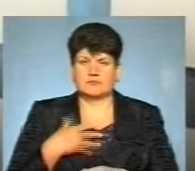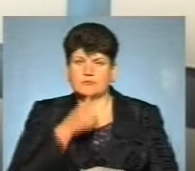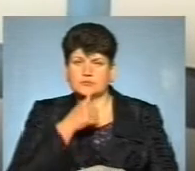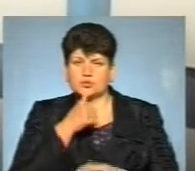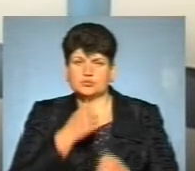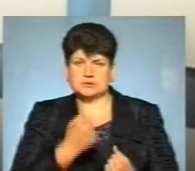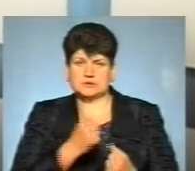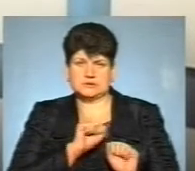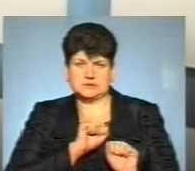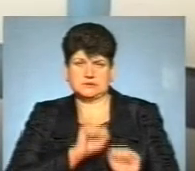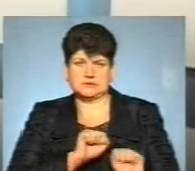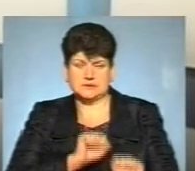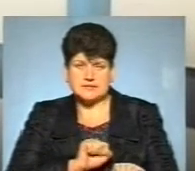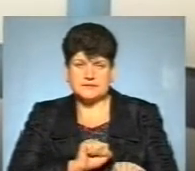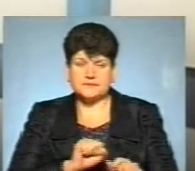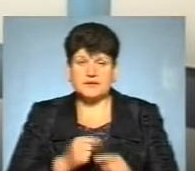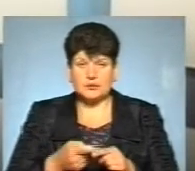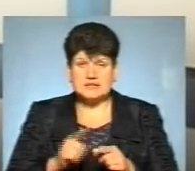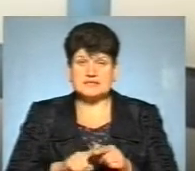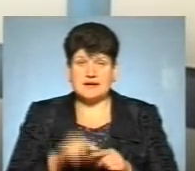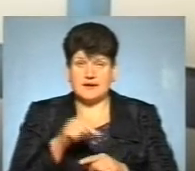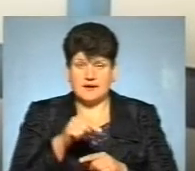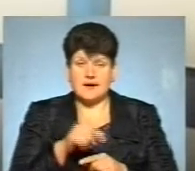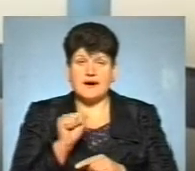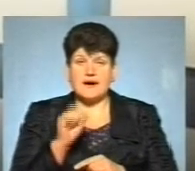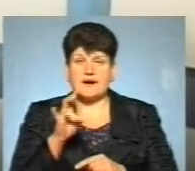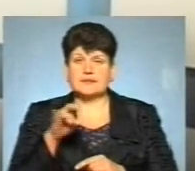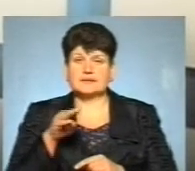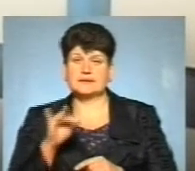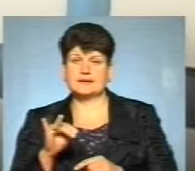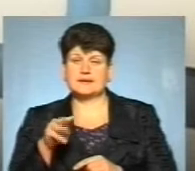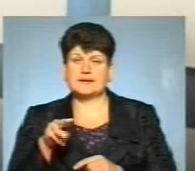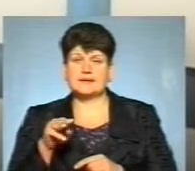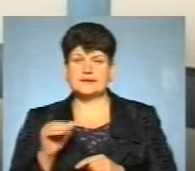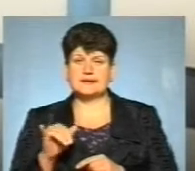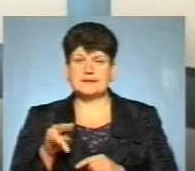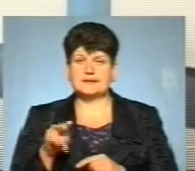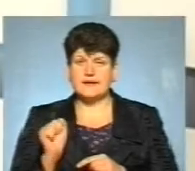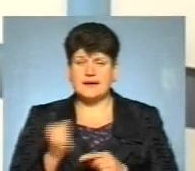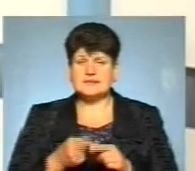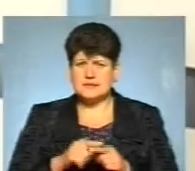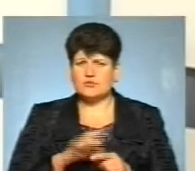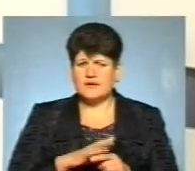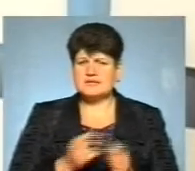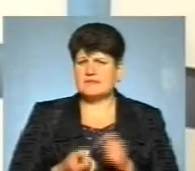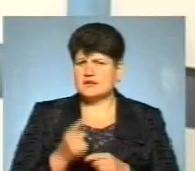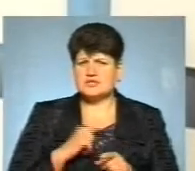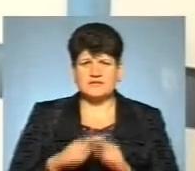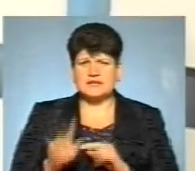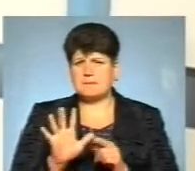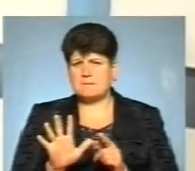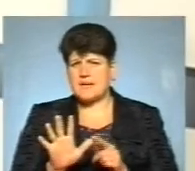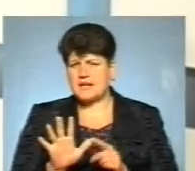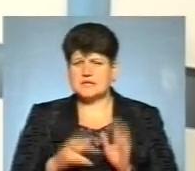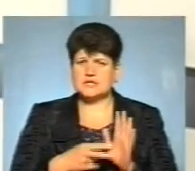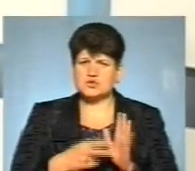От захист – це ці антитіла. Є антитіла, які з'являються дуже швидко, скажімо, на 5-7